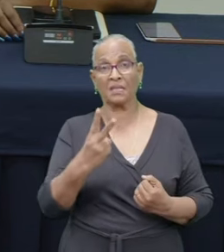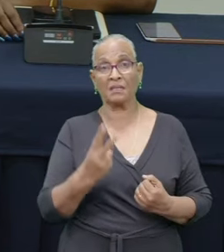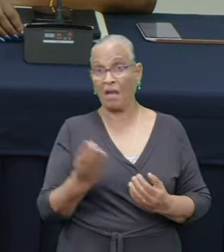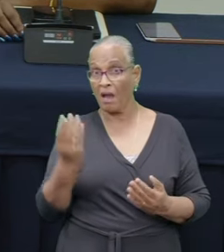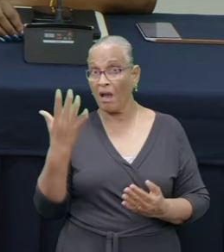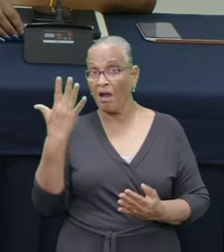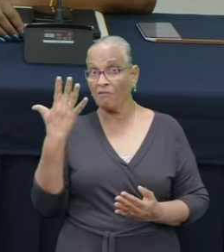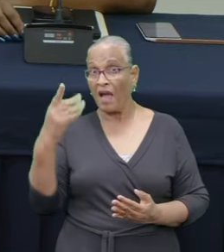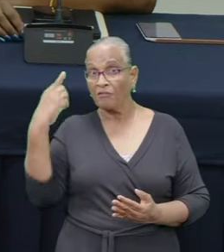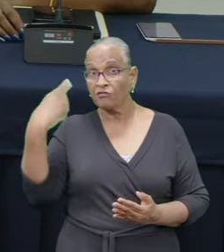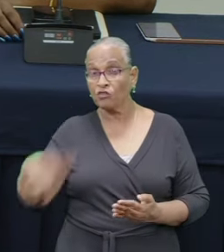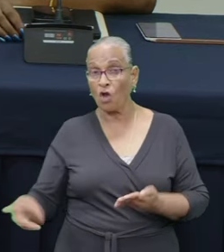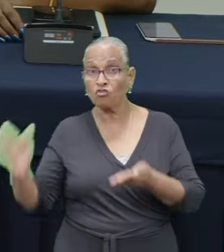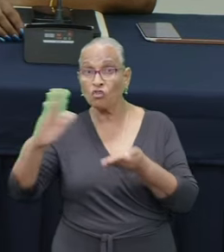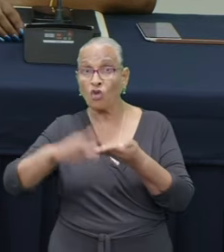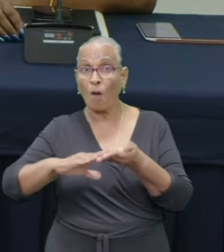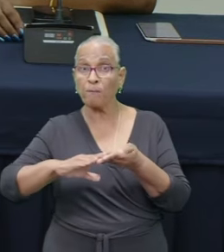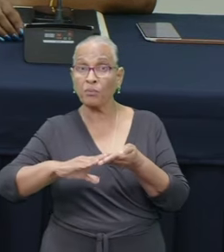5000 bovenop dus